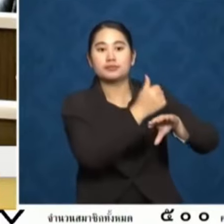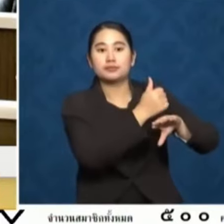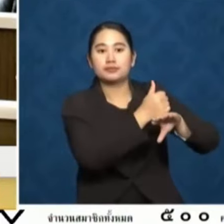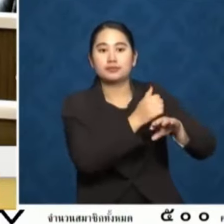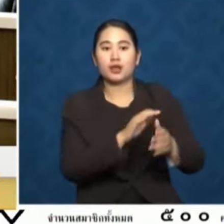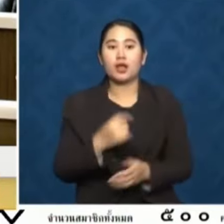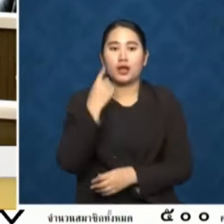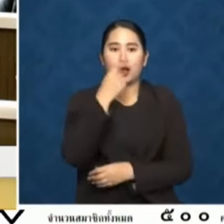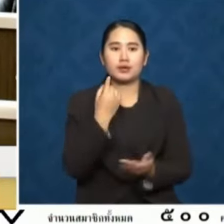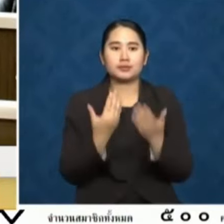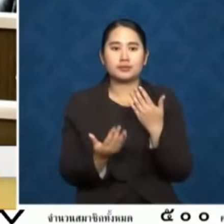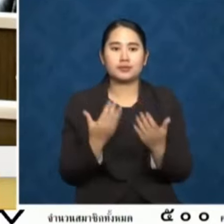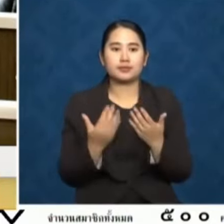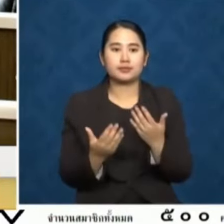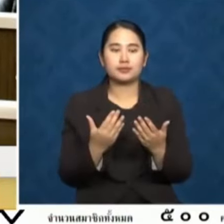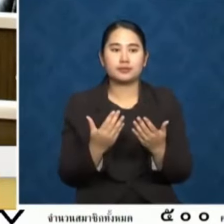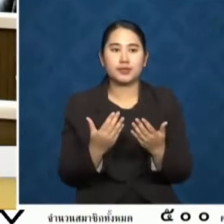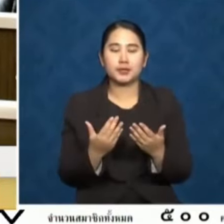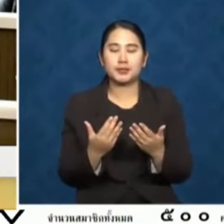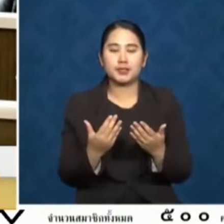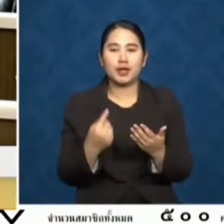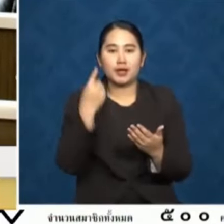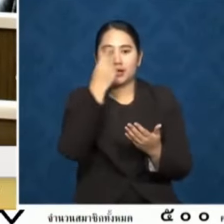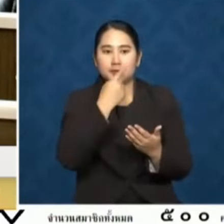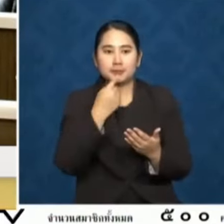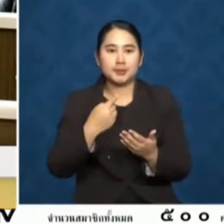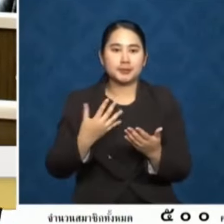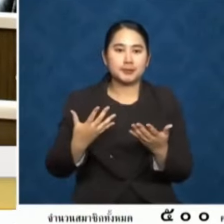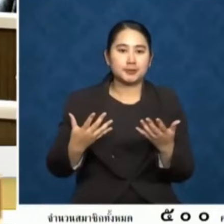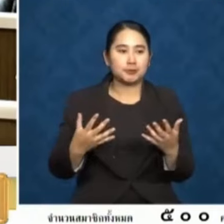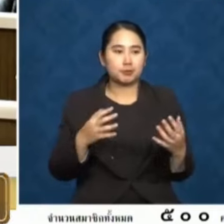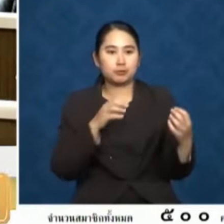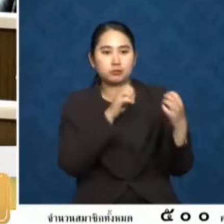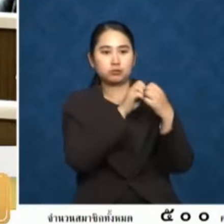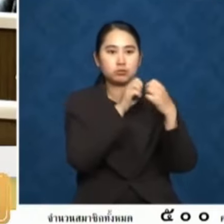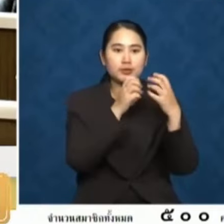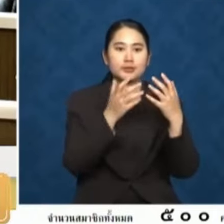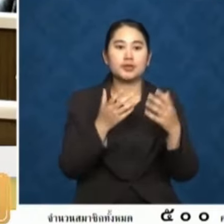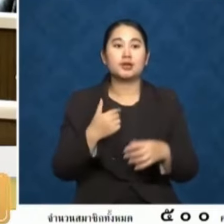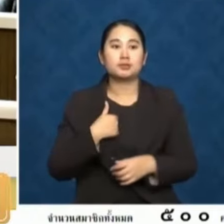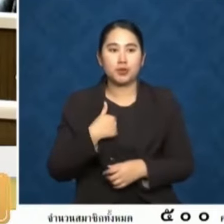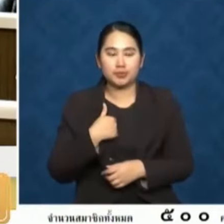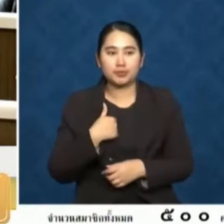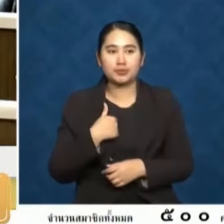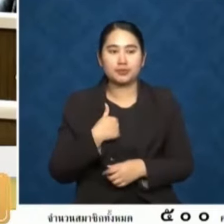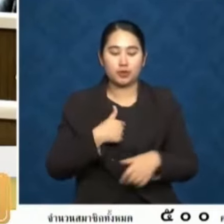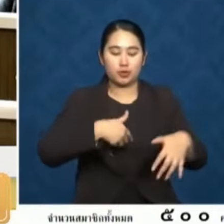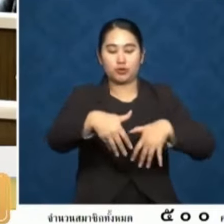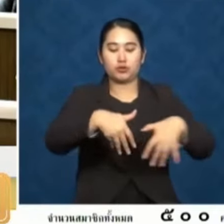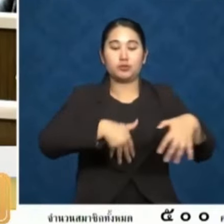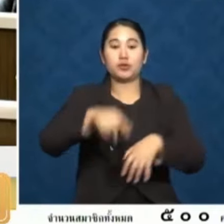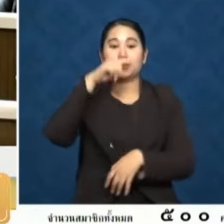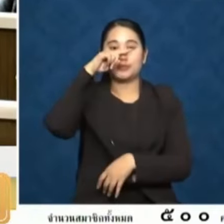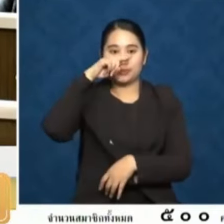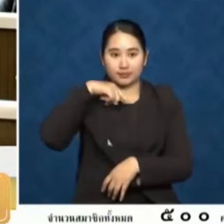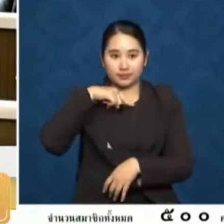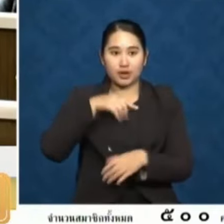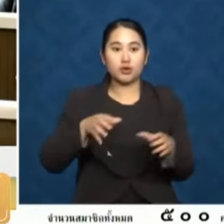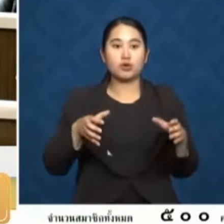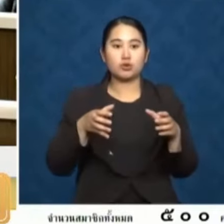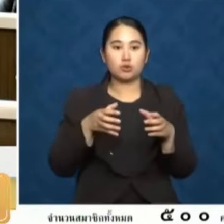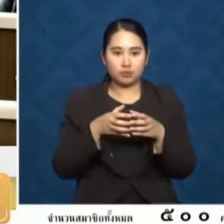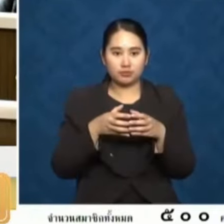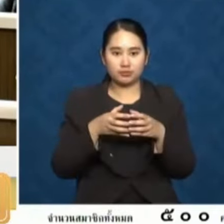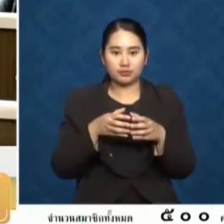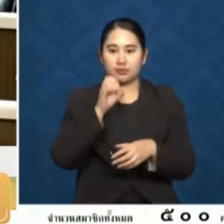ครก็ตามนะครับที่บังอาจมาก้าวล่วงพระองค์ผมและก็ประชาชนคนไทยส่วนหนึ่งบ